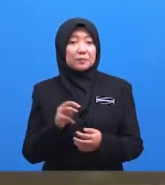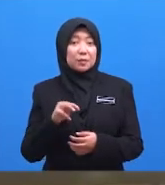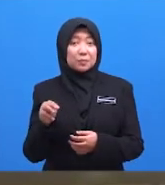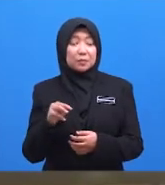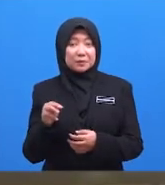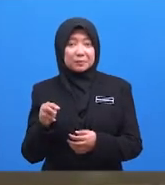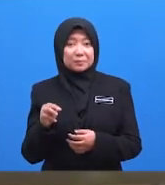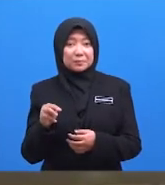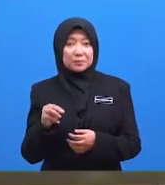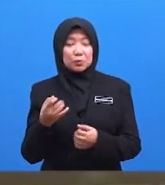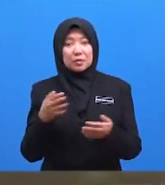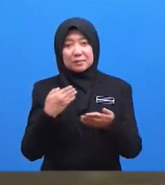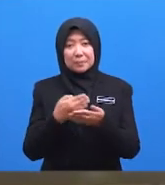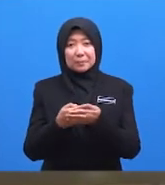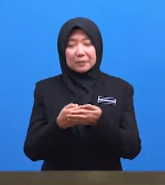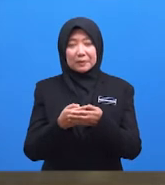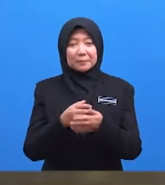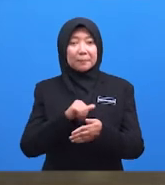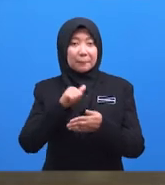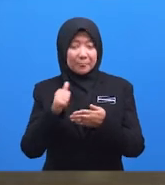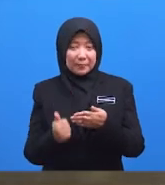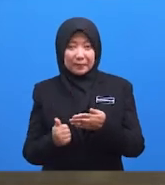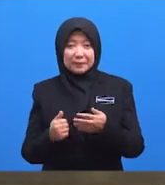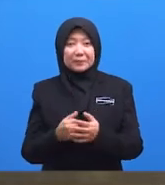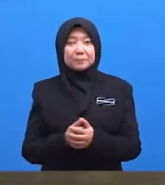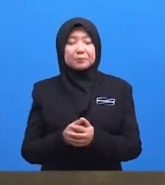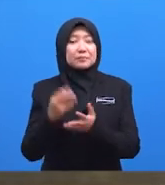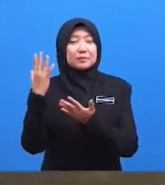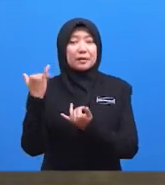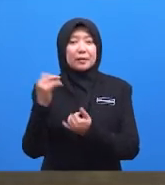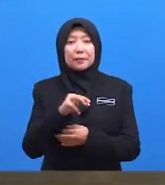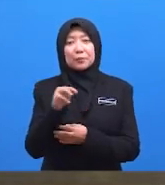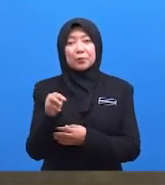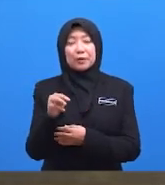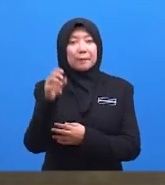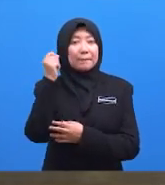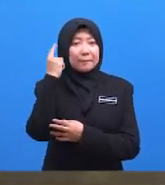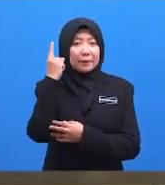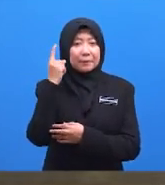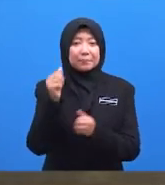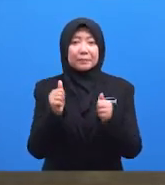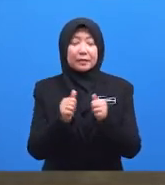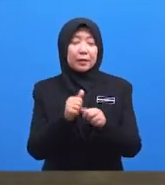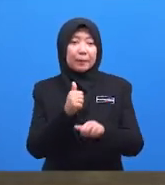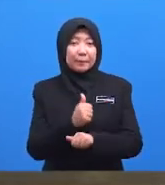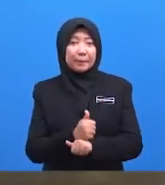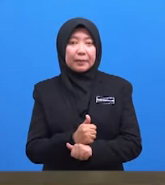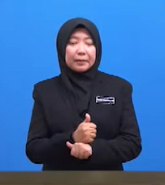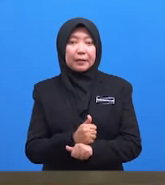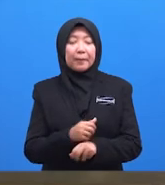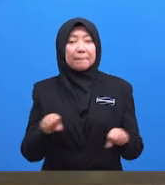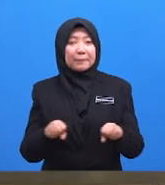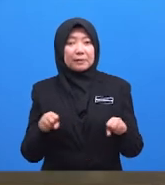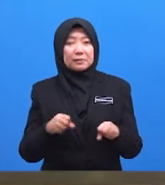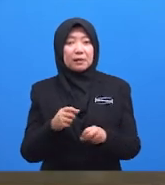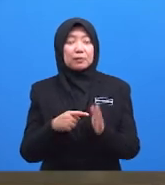Baiklah murid-murid, sudah sampai ke penghujung episod. Cikgu harap murid-murid faham dengan amali memasak yang